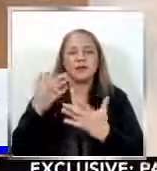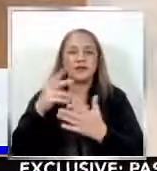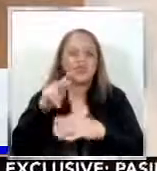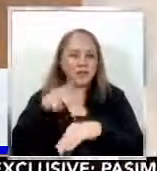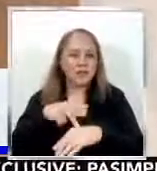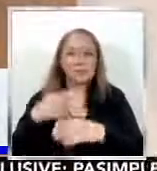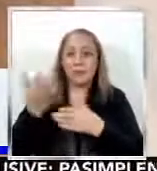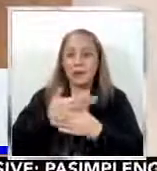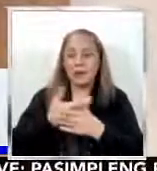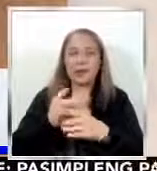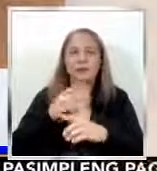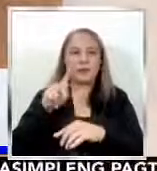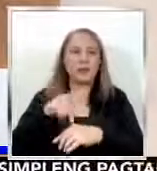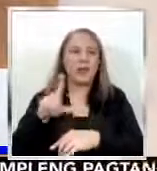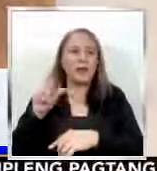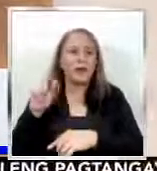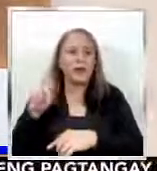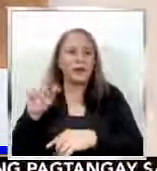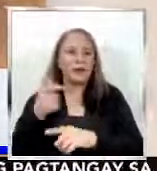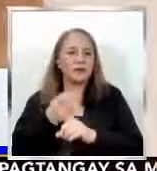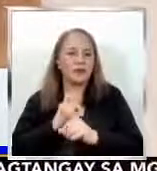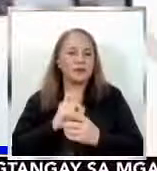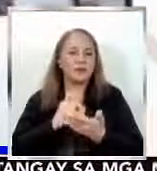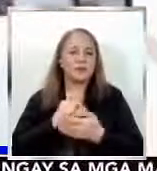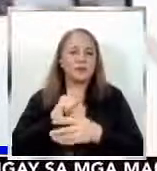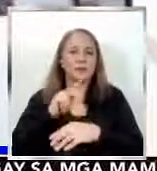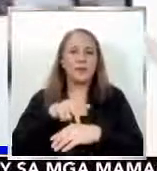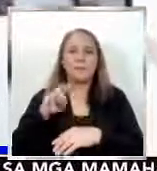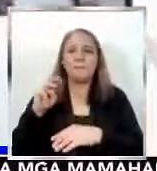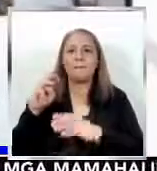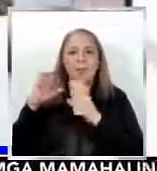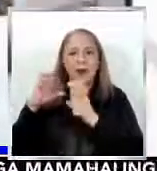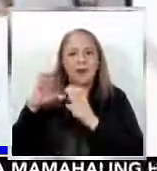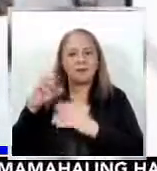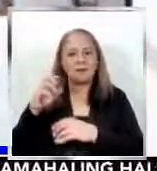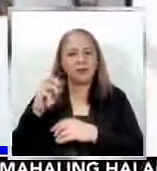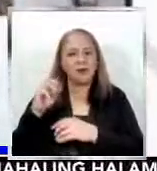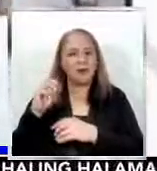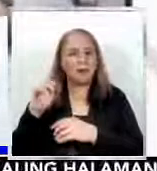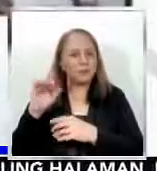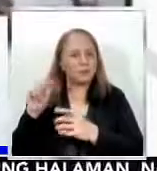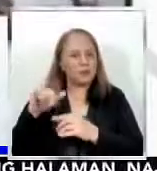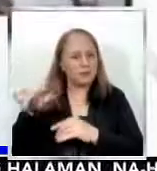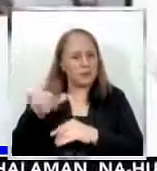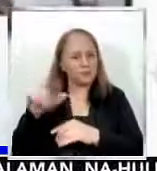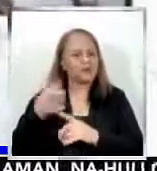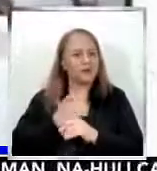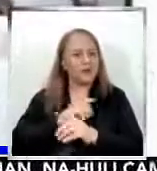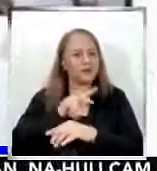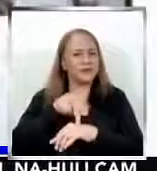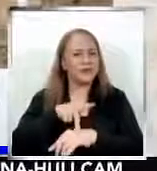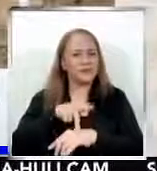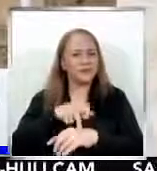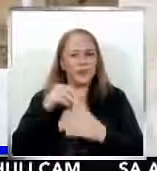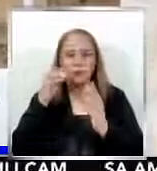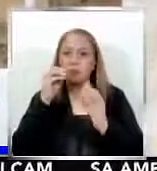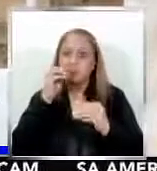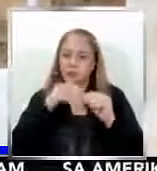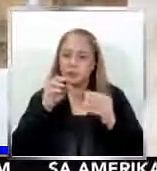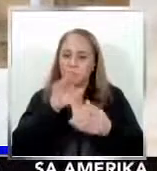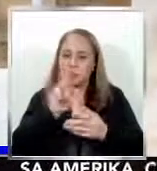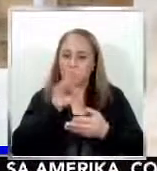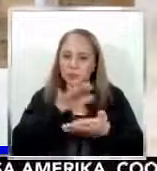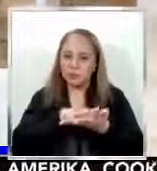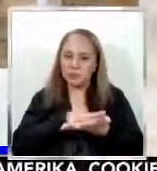the langka comes from the Philippines, makapuno, you know, all that stuff. Those are the things that we use.